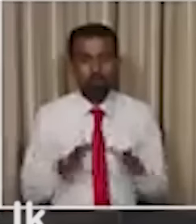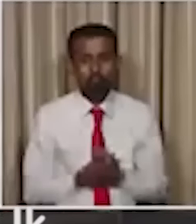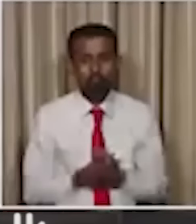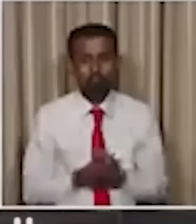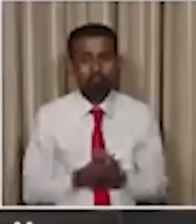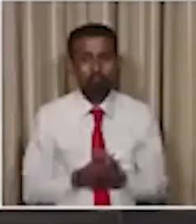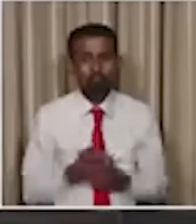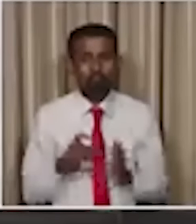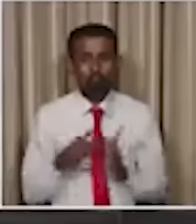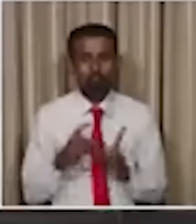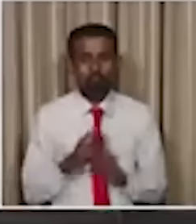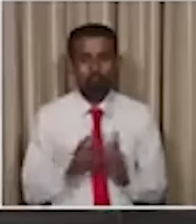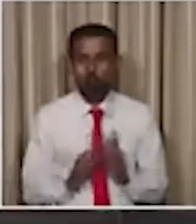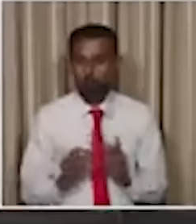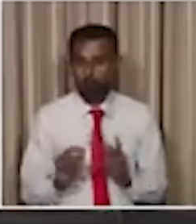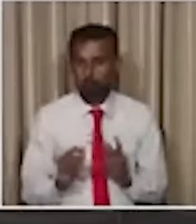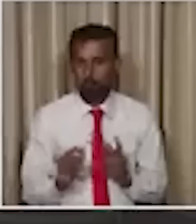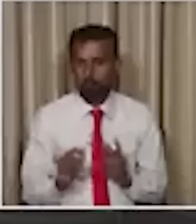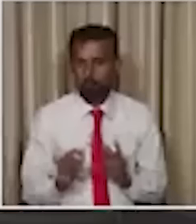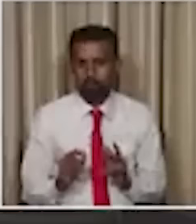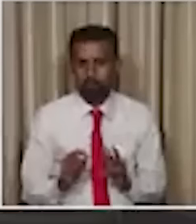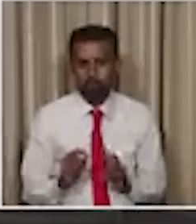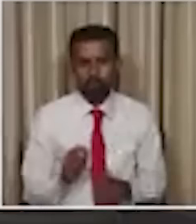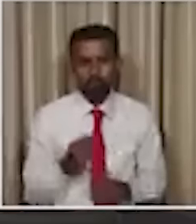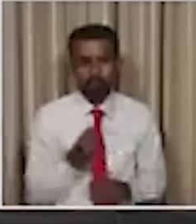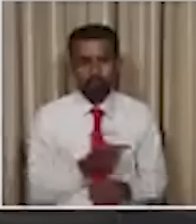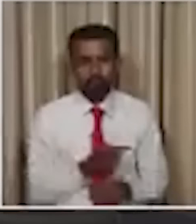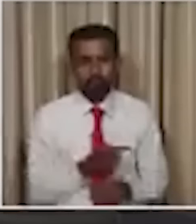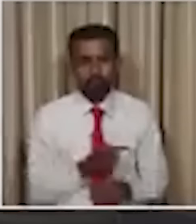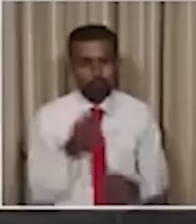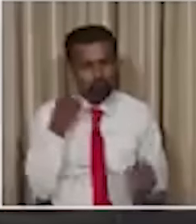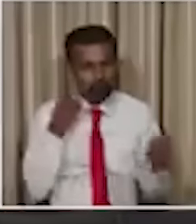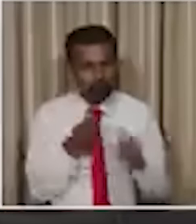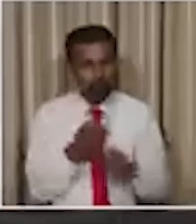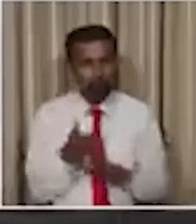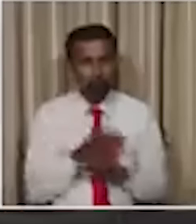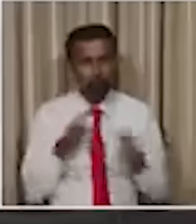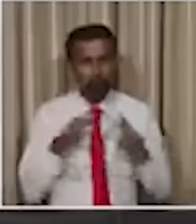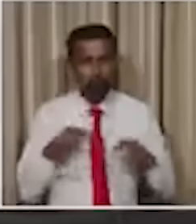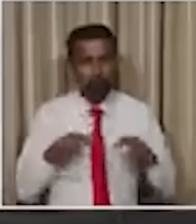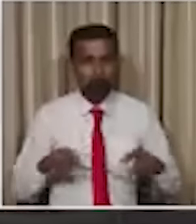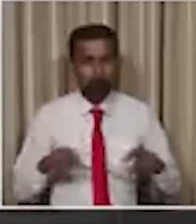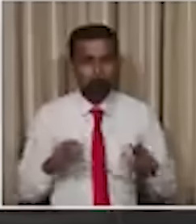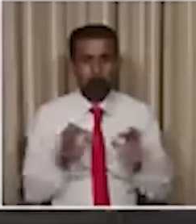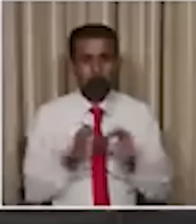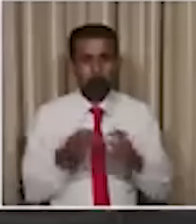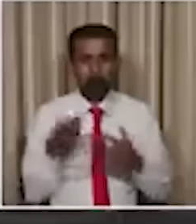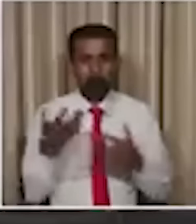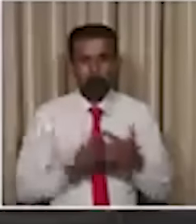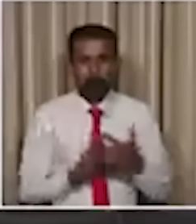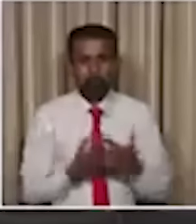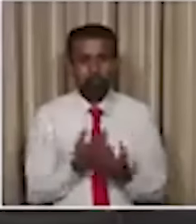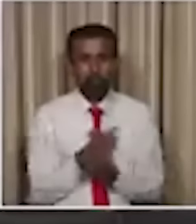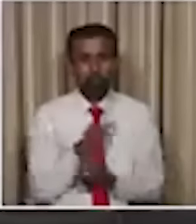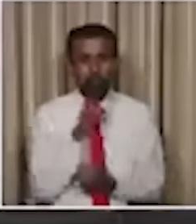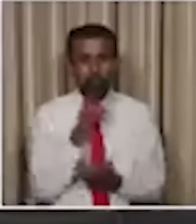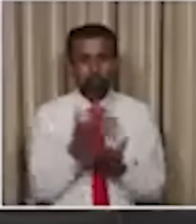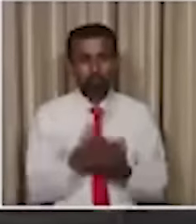පිළිබඳව අපරාධ පරීක්ෂණ දෙපාර්තමේන්තුව විසින් මේ පිළිබඳ පූර්ණ පරීක්ෂණයක් සිදු කර බී වාර්තාව මගින් අධිකරණය වෙත